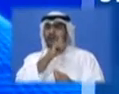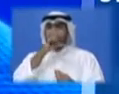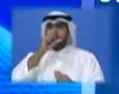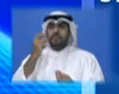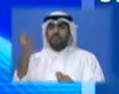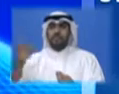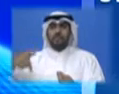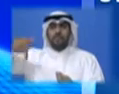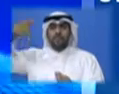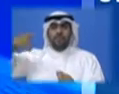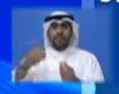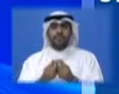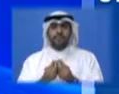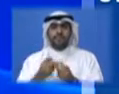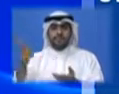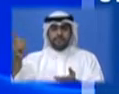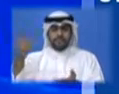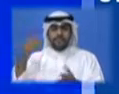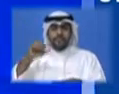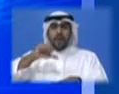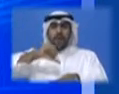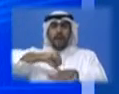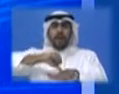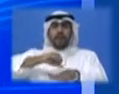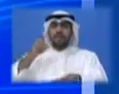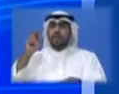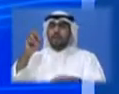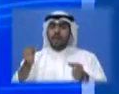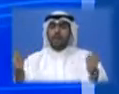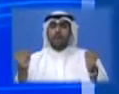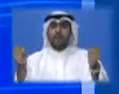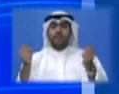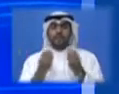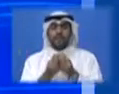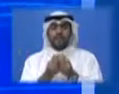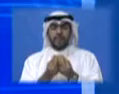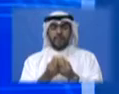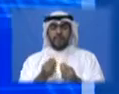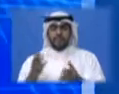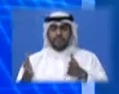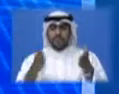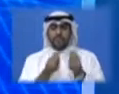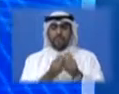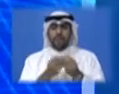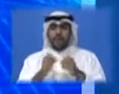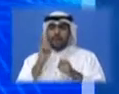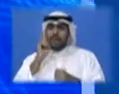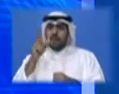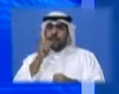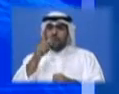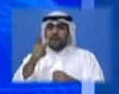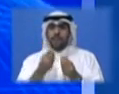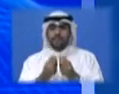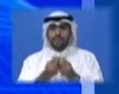4 من يونيو 1967 وعاصمتها القدس الشرقية. وفي هذا الإطار فقد عرض الشيخ صباح الخالد الصباح